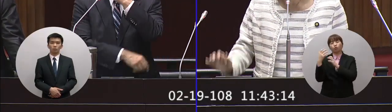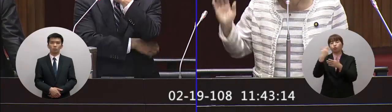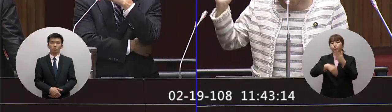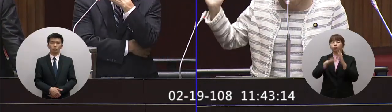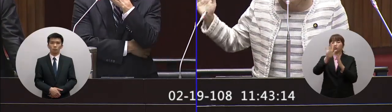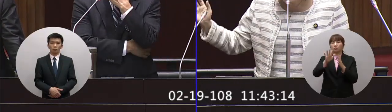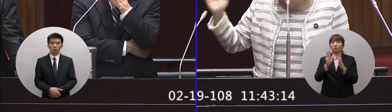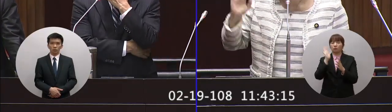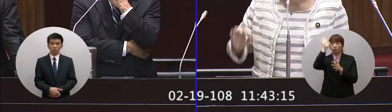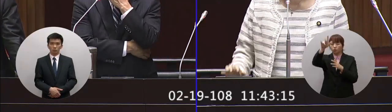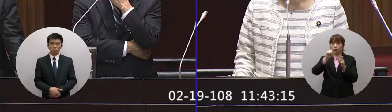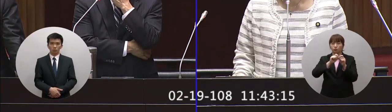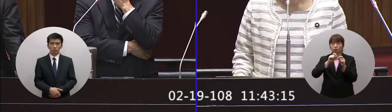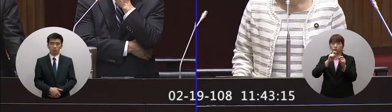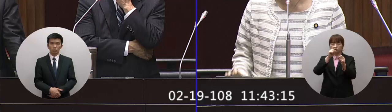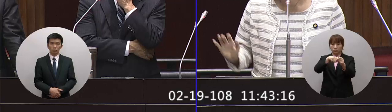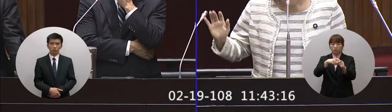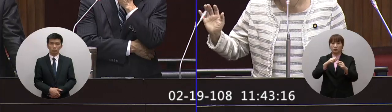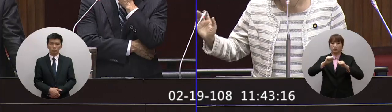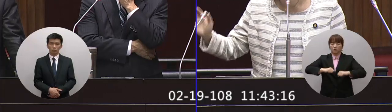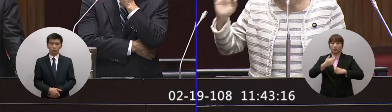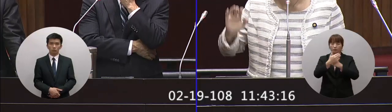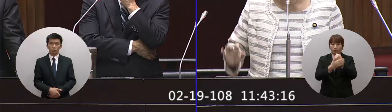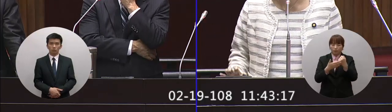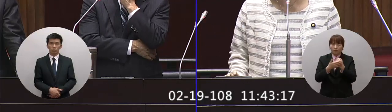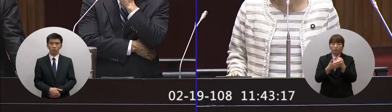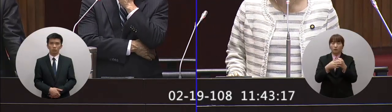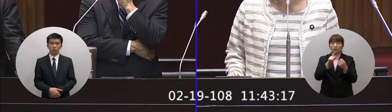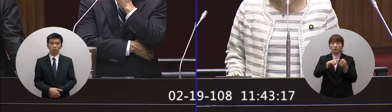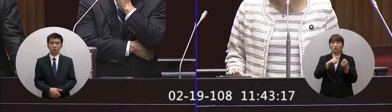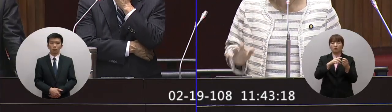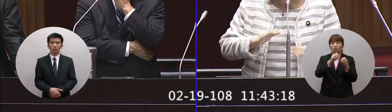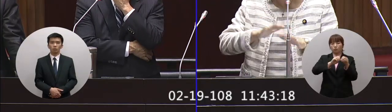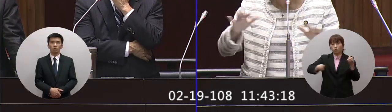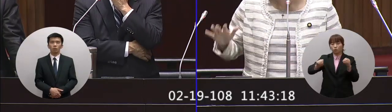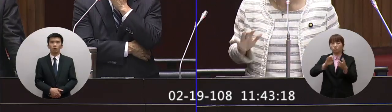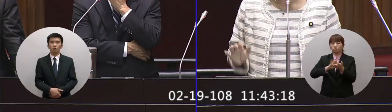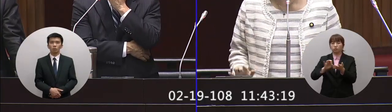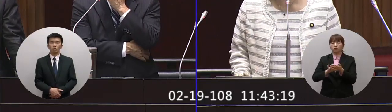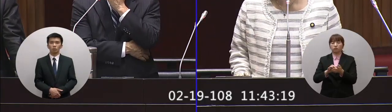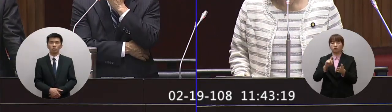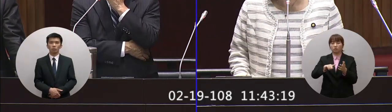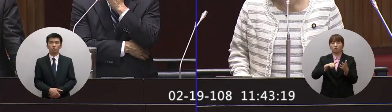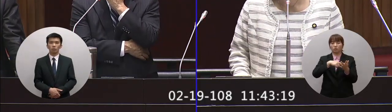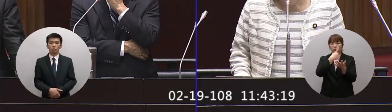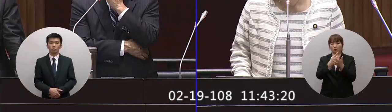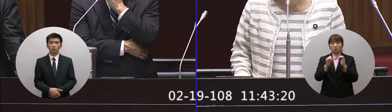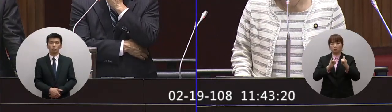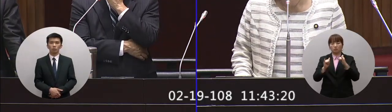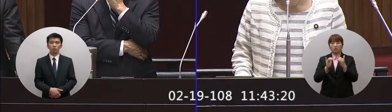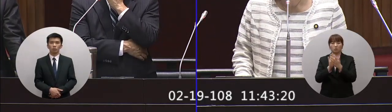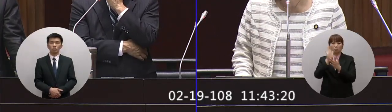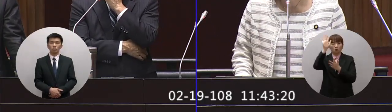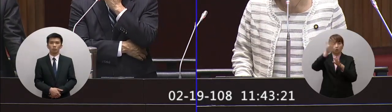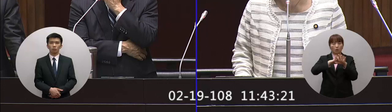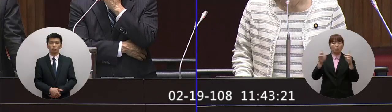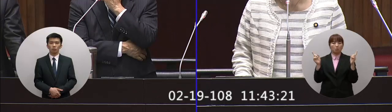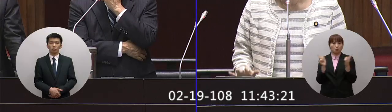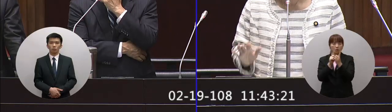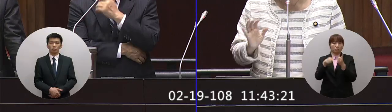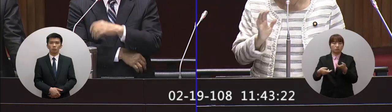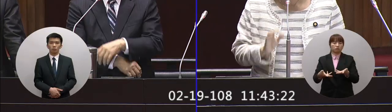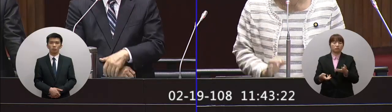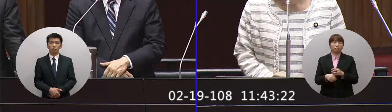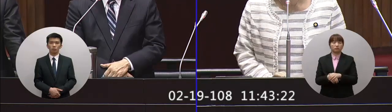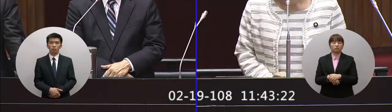远的，有没有可能朝健保，眼里从健保的支付来做？因为这是一个全民可能要面对的一个共同课题